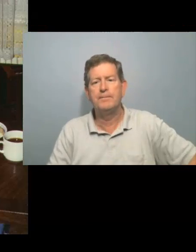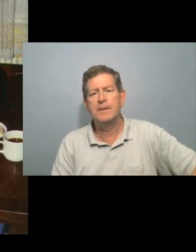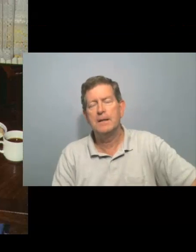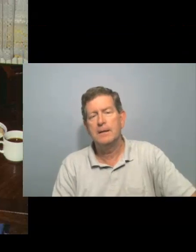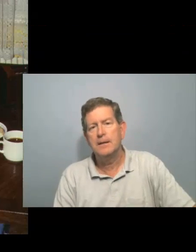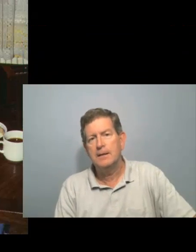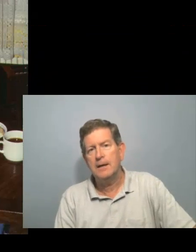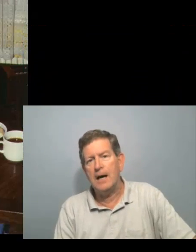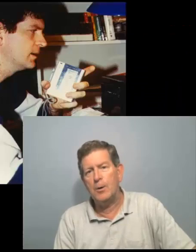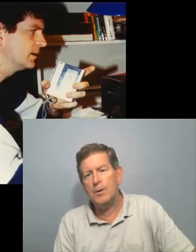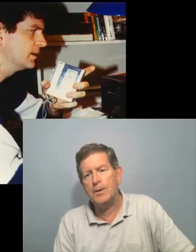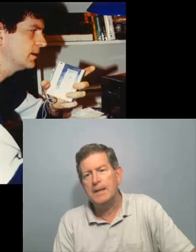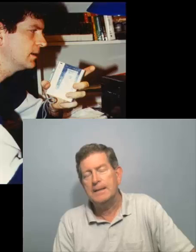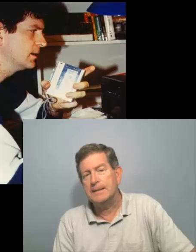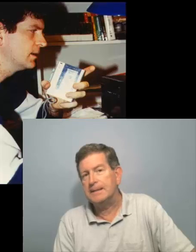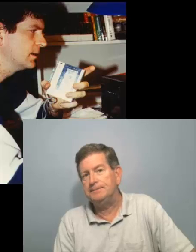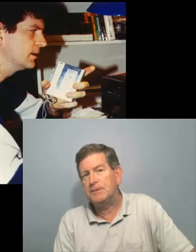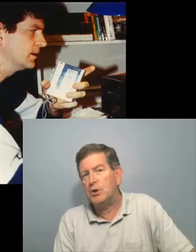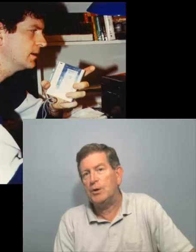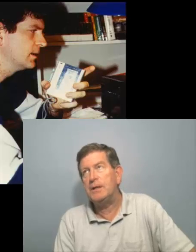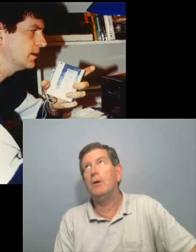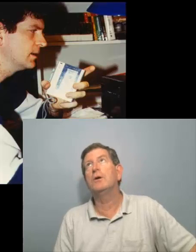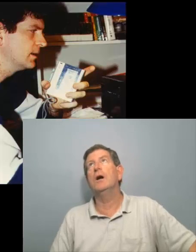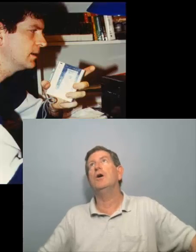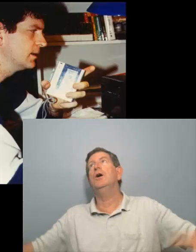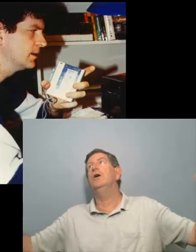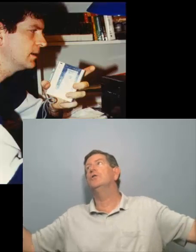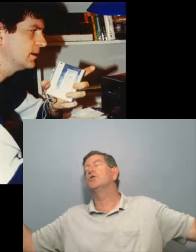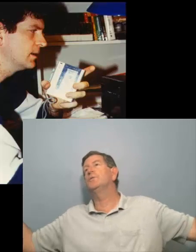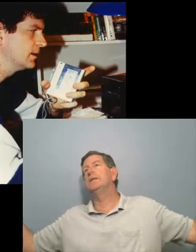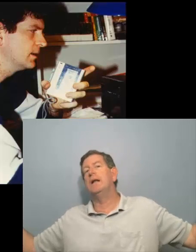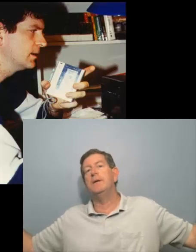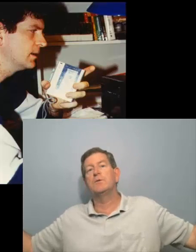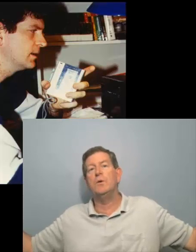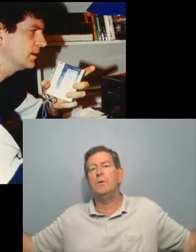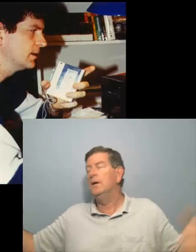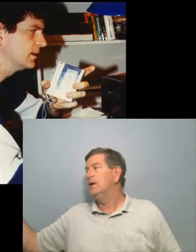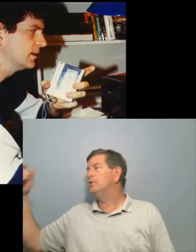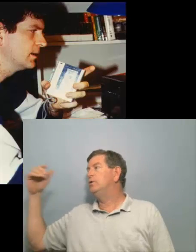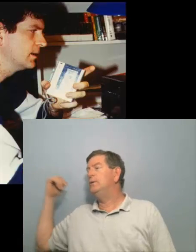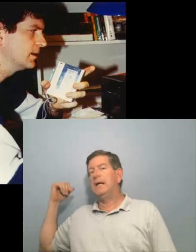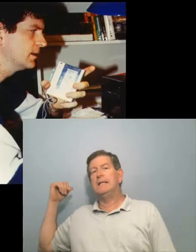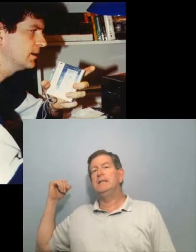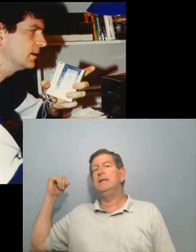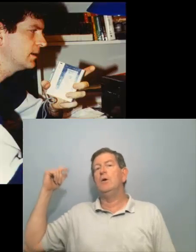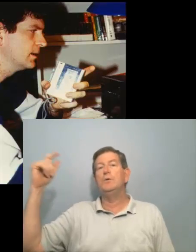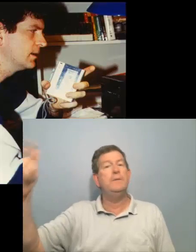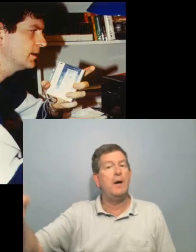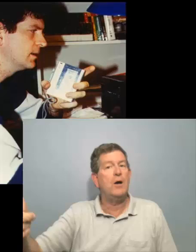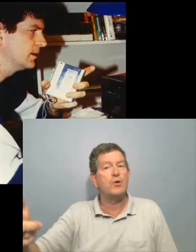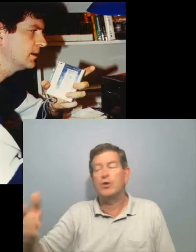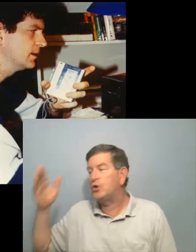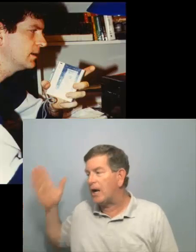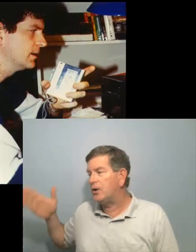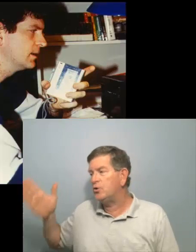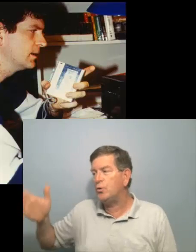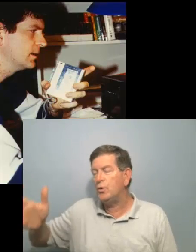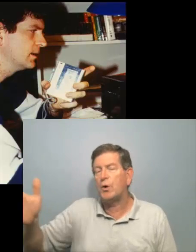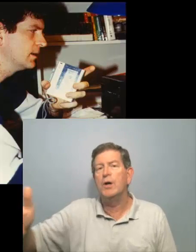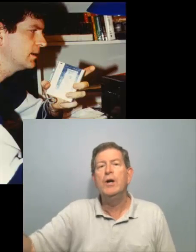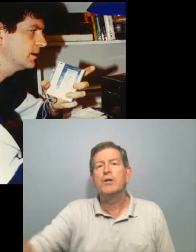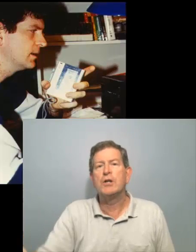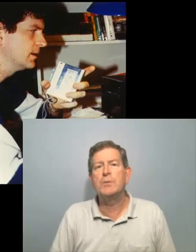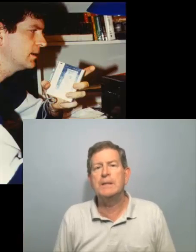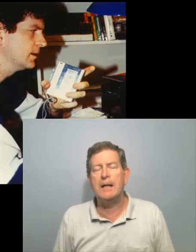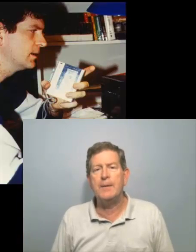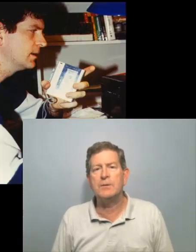enfants. Alors, John dit, oh Carole, je suis à la maison du lundi au dimanche, chaque